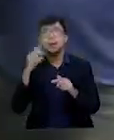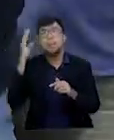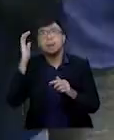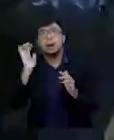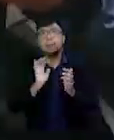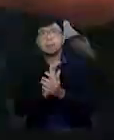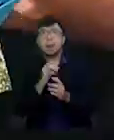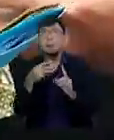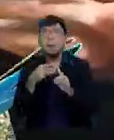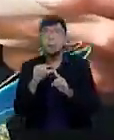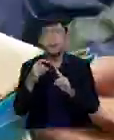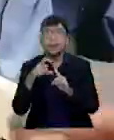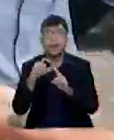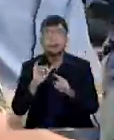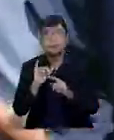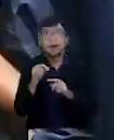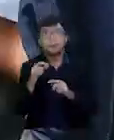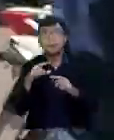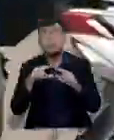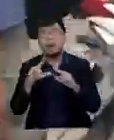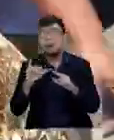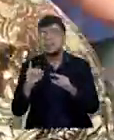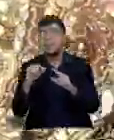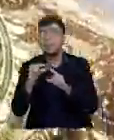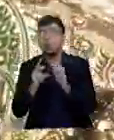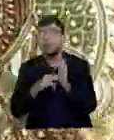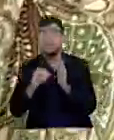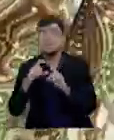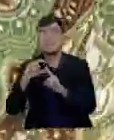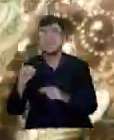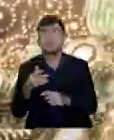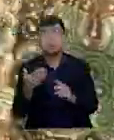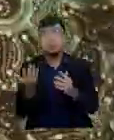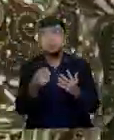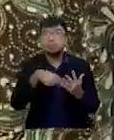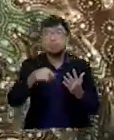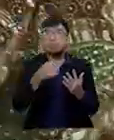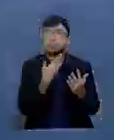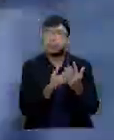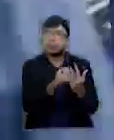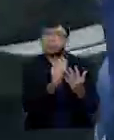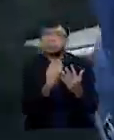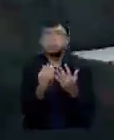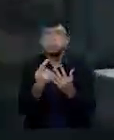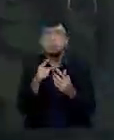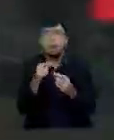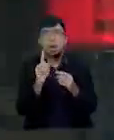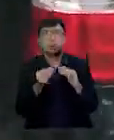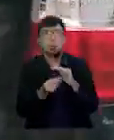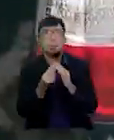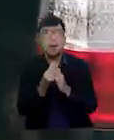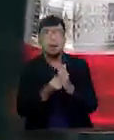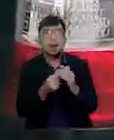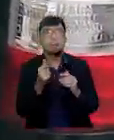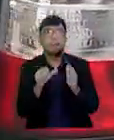dan dua anggota DPRD Tulungagung halimuddin telpon Ibu mereka dimintai keterangan terkait dugaan suap anggaran bantuan keuangan Provinsi Jawa